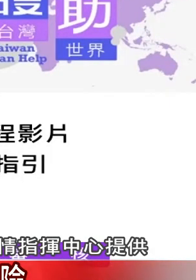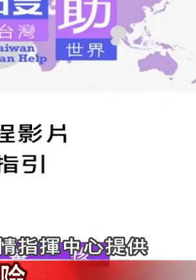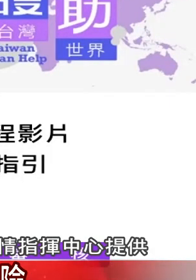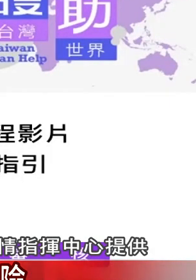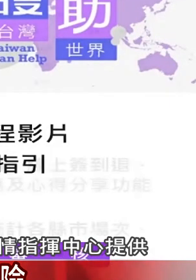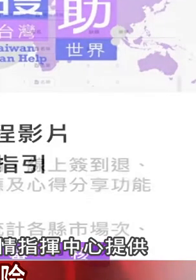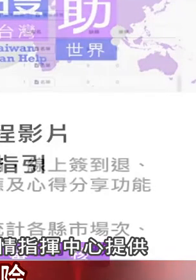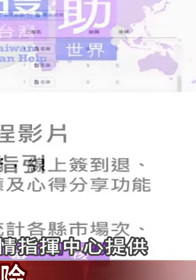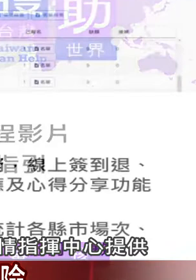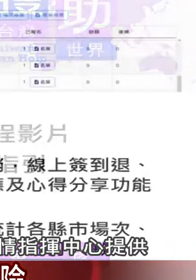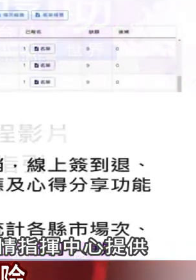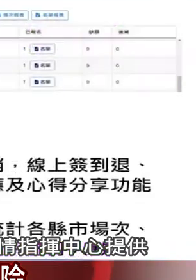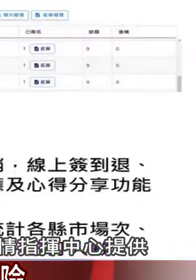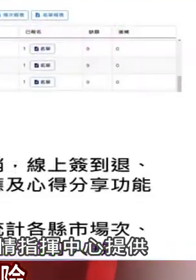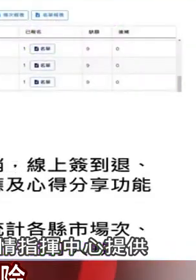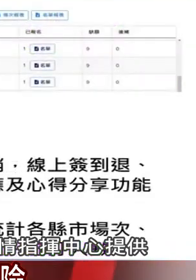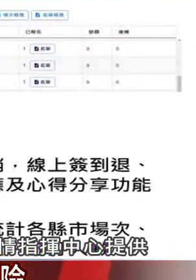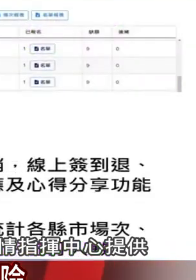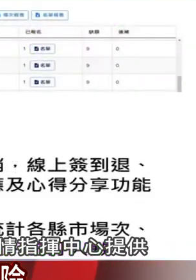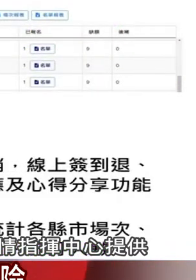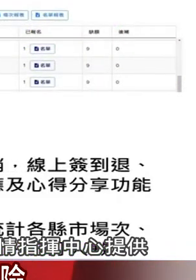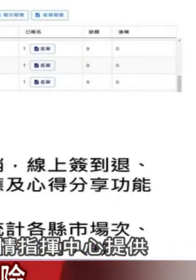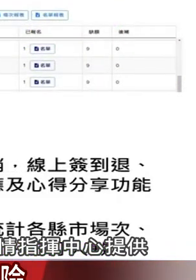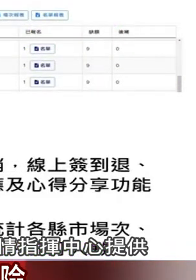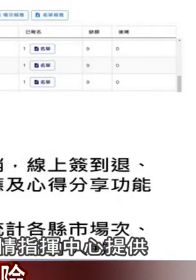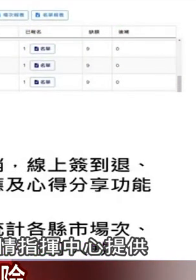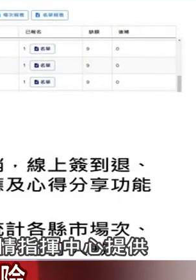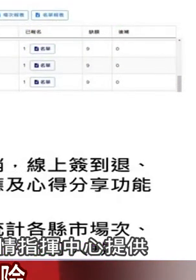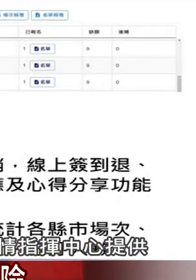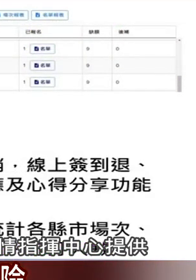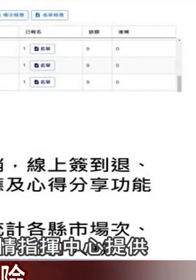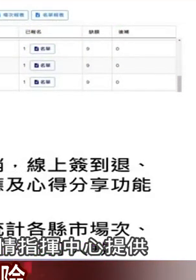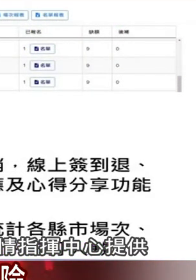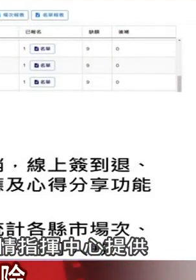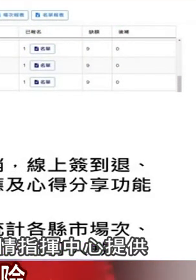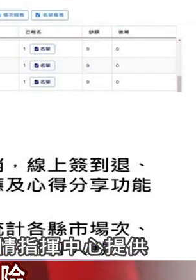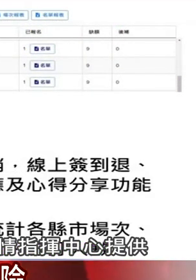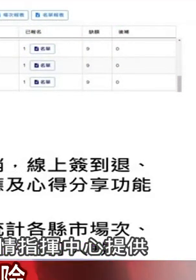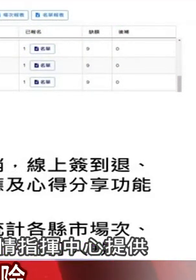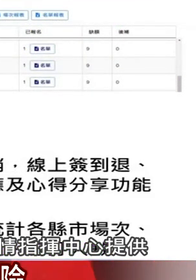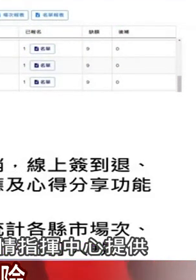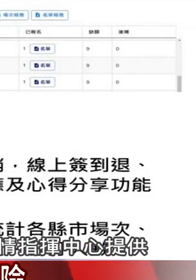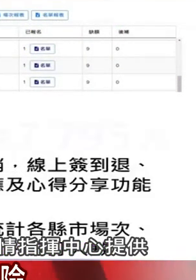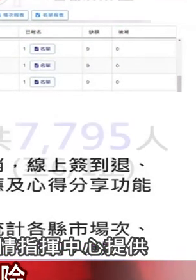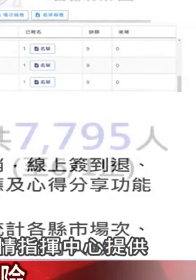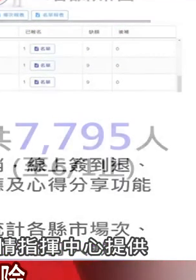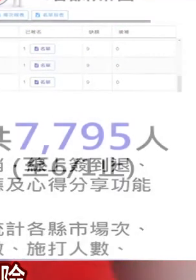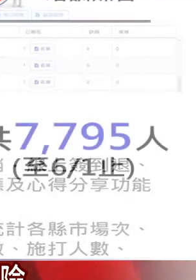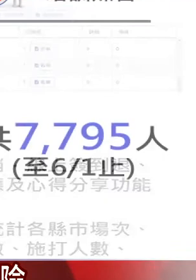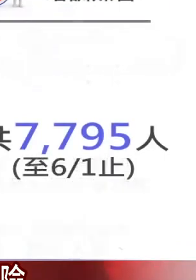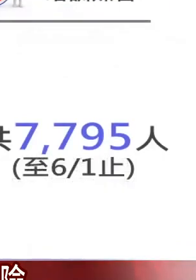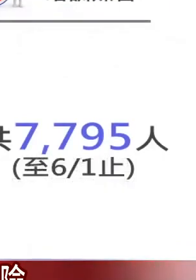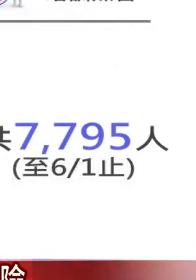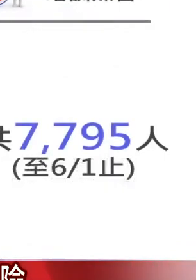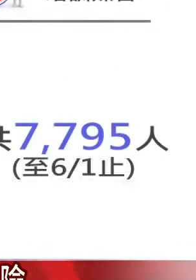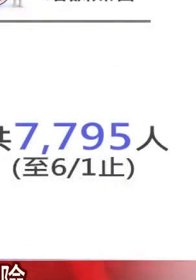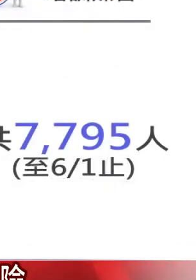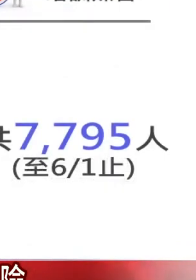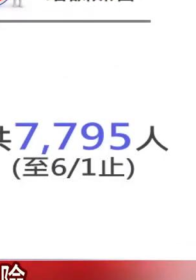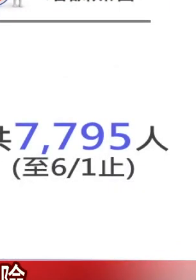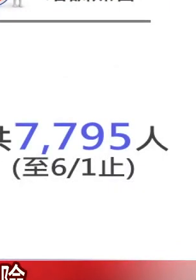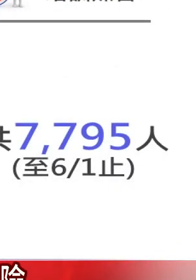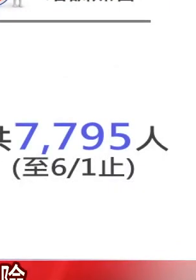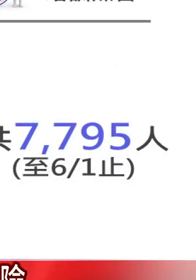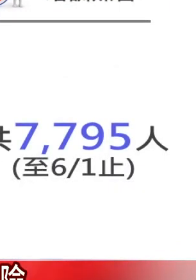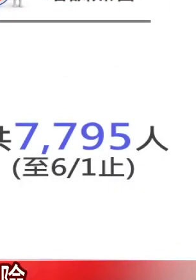应？对于大规模接种有三大执行方向，包括持续扩增疫苗接种合约医疗院所，订定疫